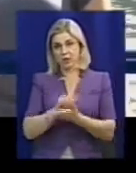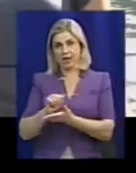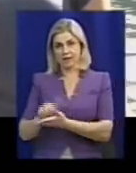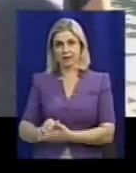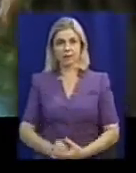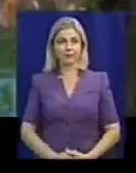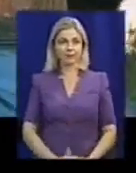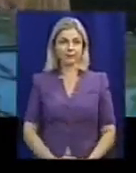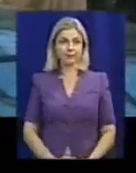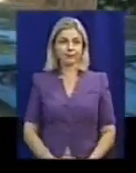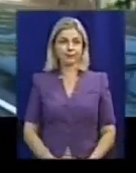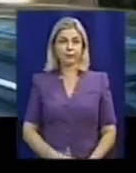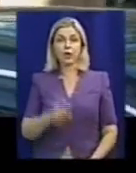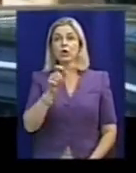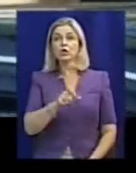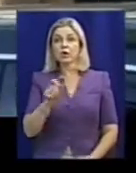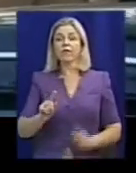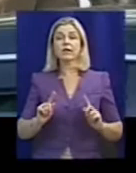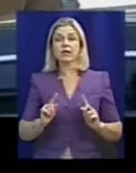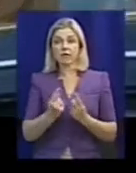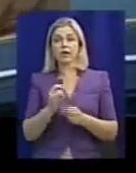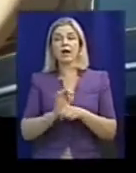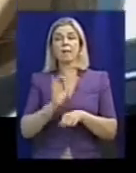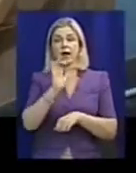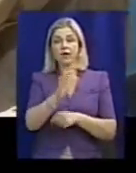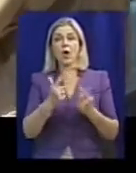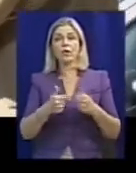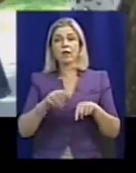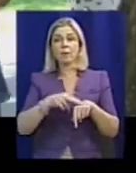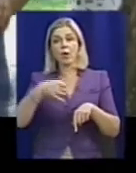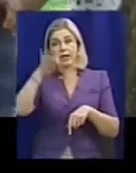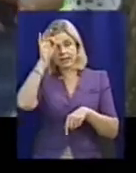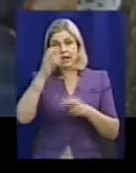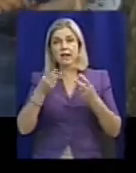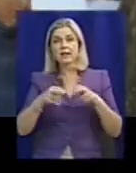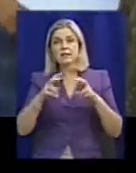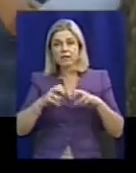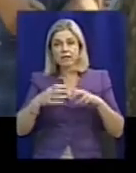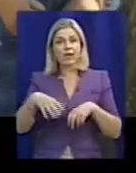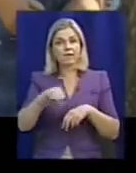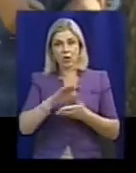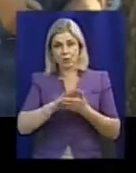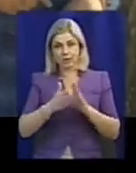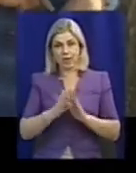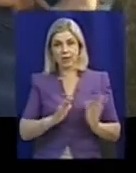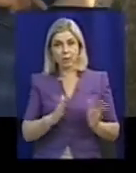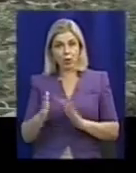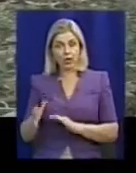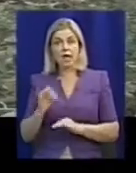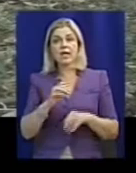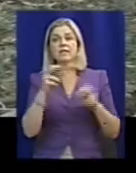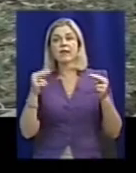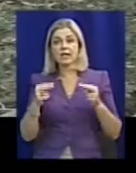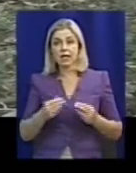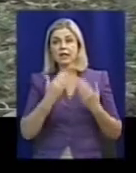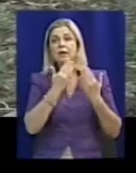журналістами. Чоловіків затримано та направлено до відділу поліції для з'ясування всіх обставин події. Очевидців опитують.